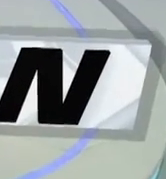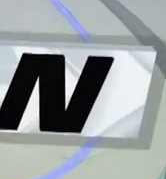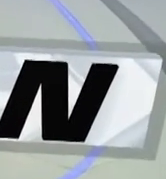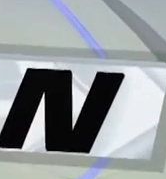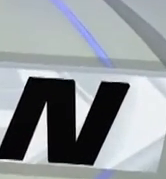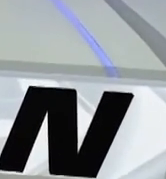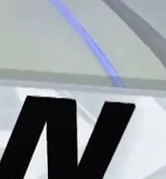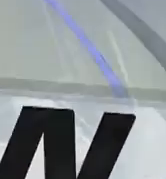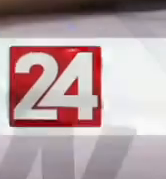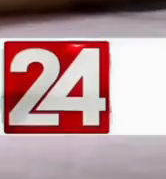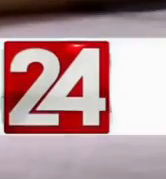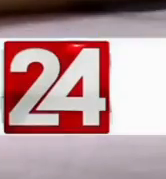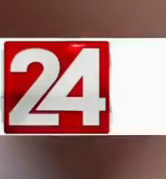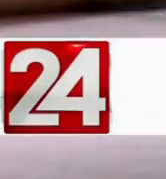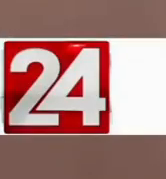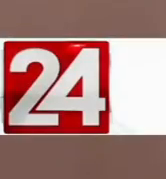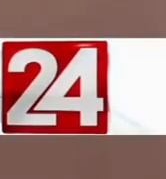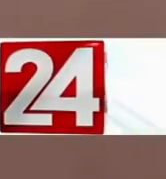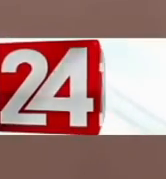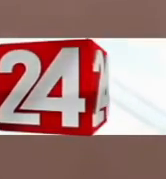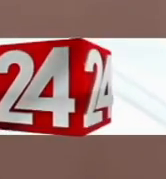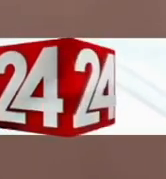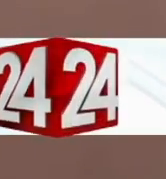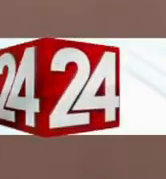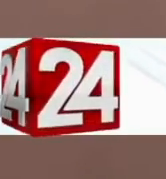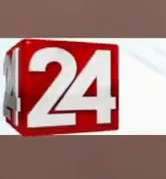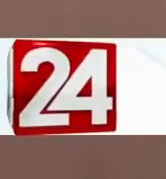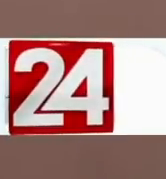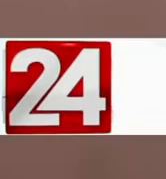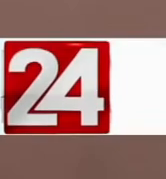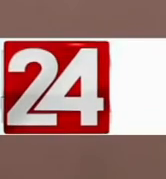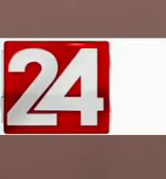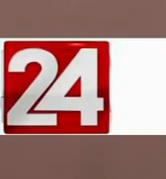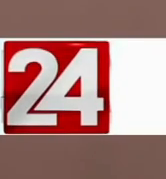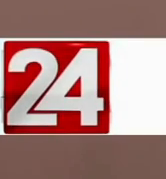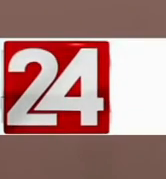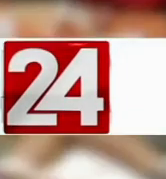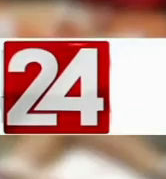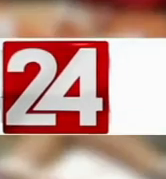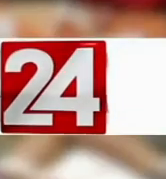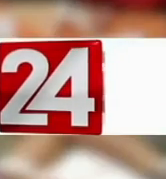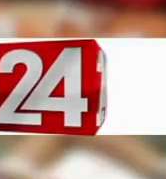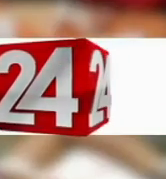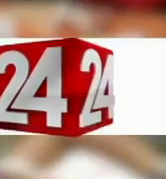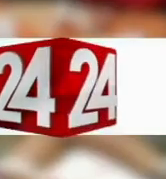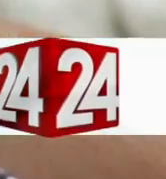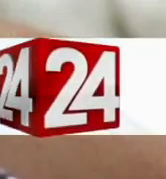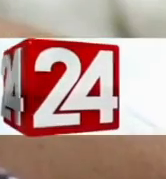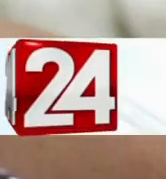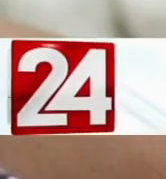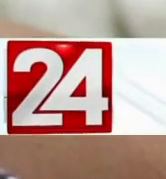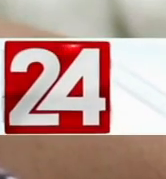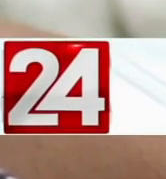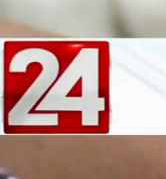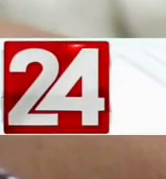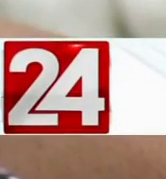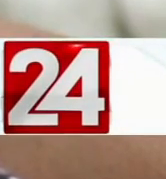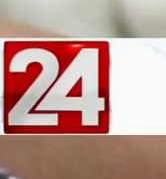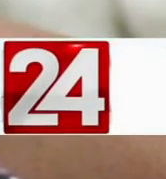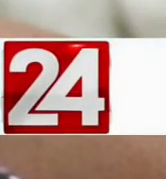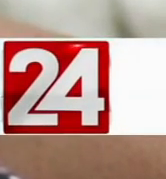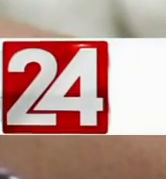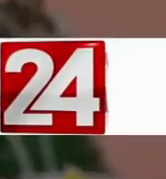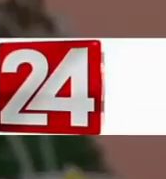At susunod, halos tripleng pagtaas ng mga kaso ng dengue sa bansa ngayong taon. Ano kayang